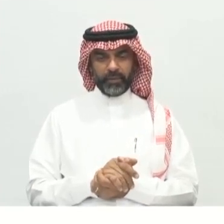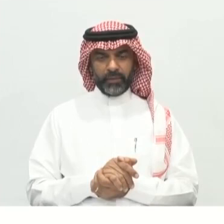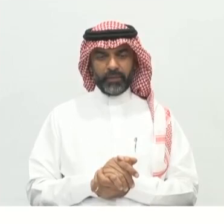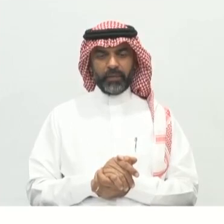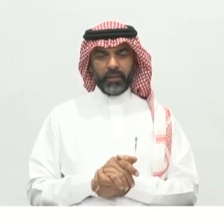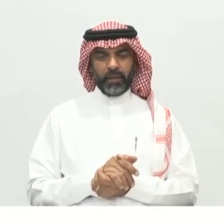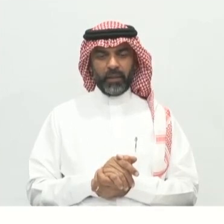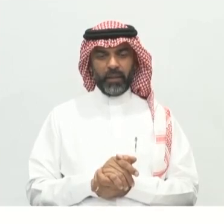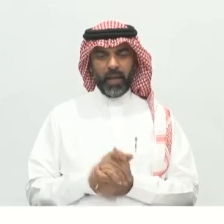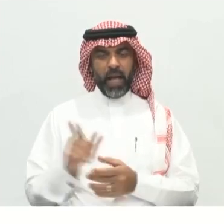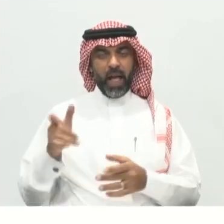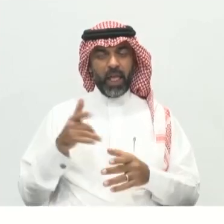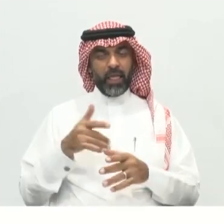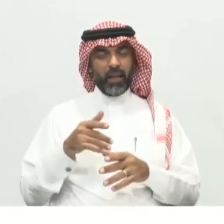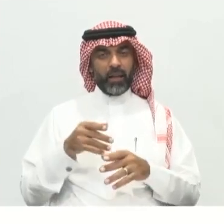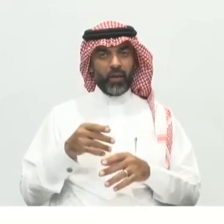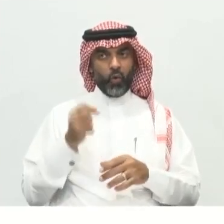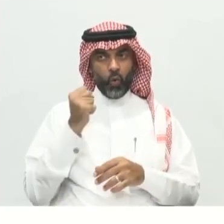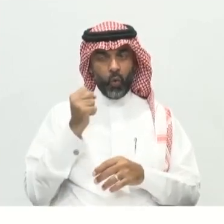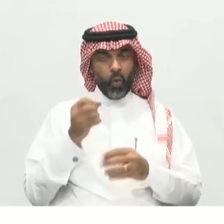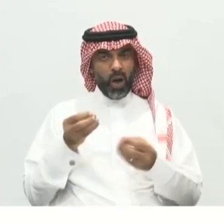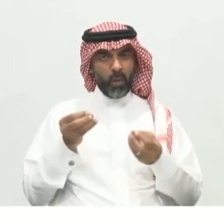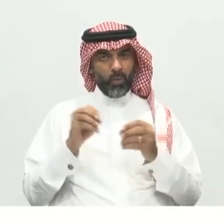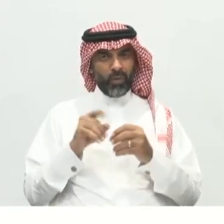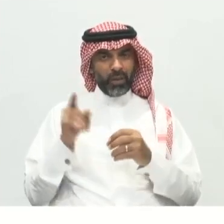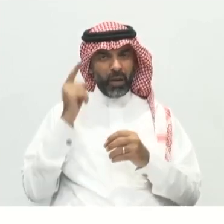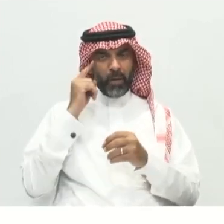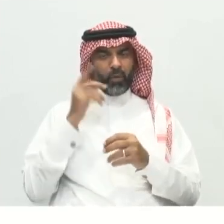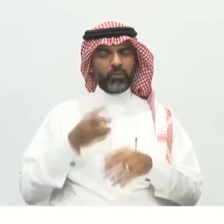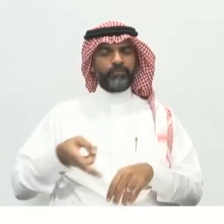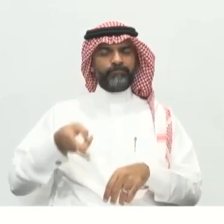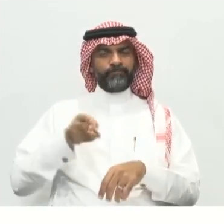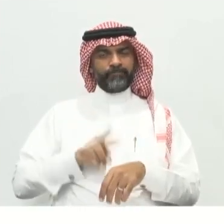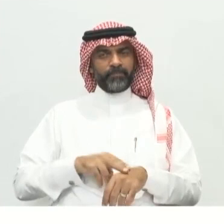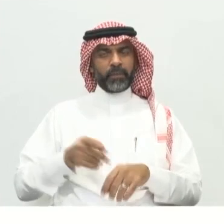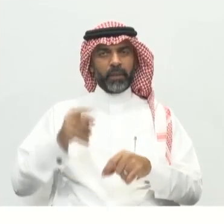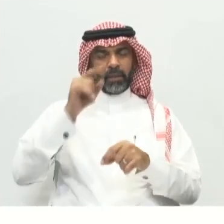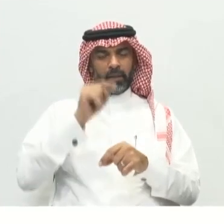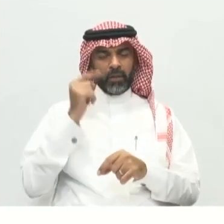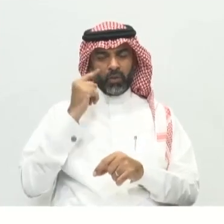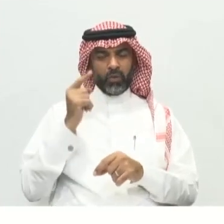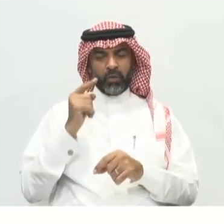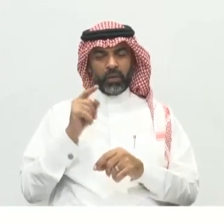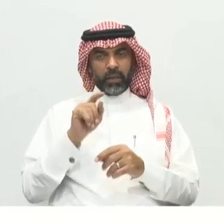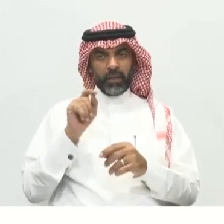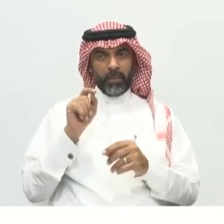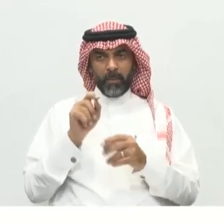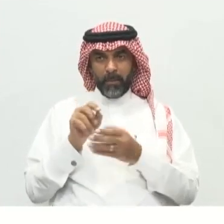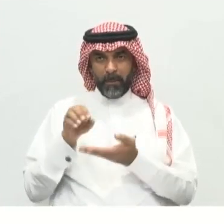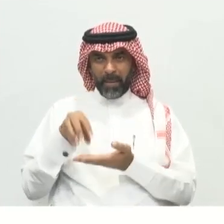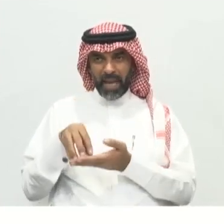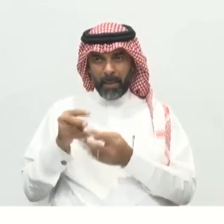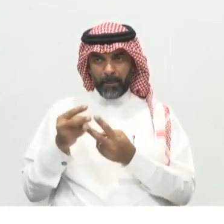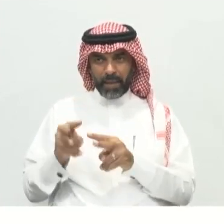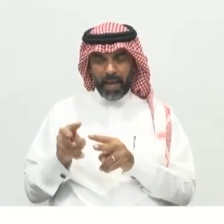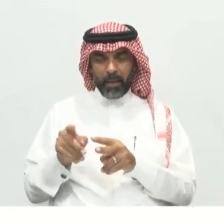سابقا تعيد لنا نقطه نقطه البدايه قائمه من المواقع نقطه البدايه